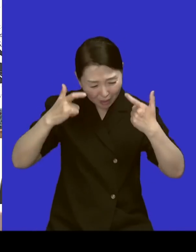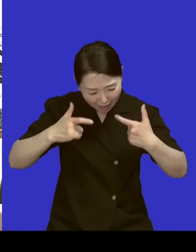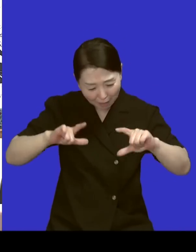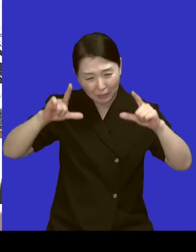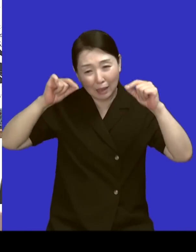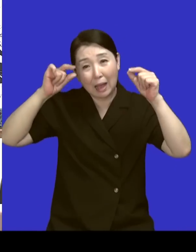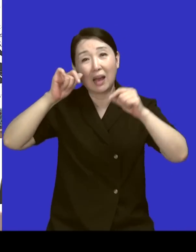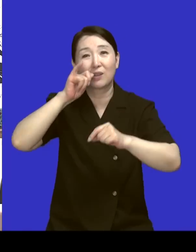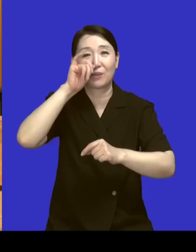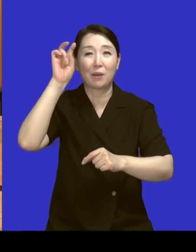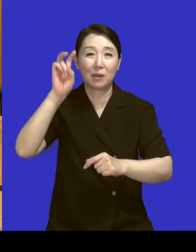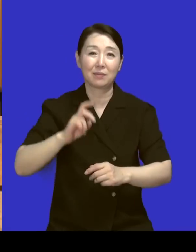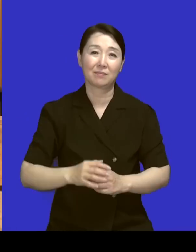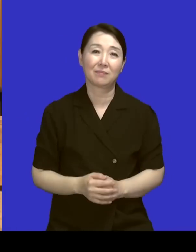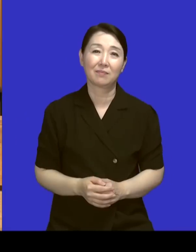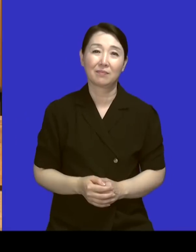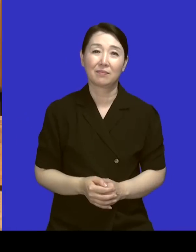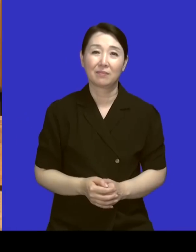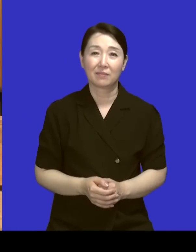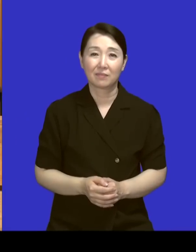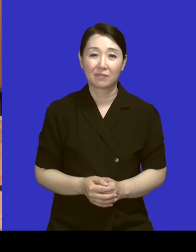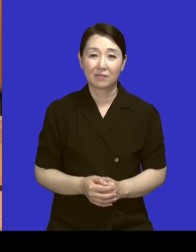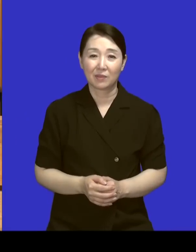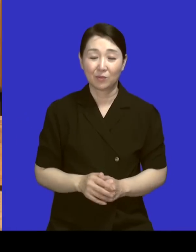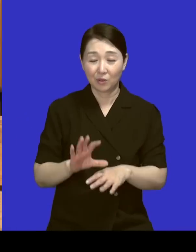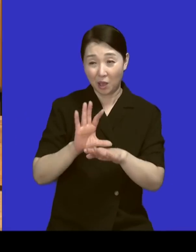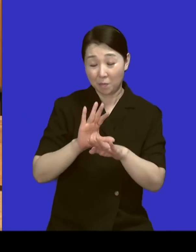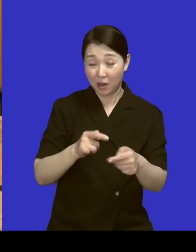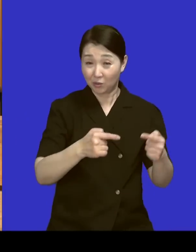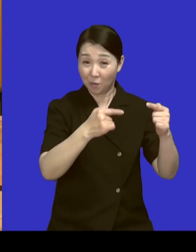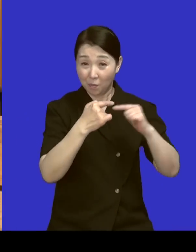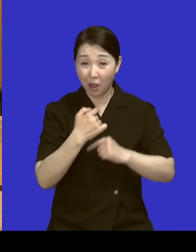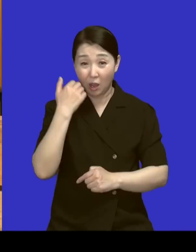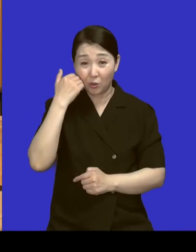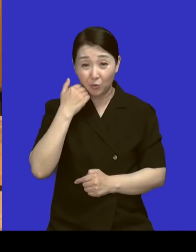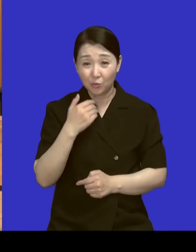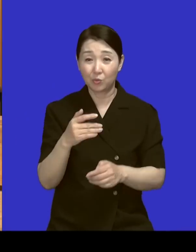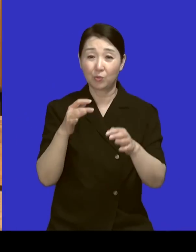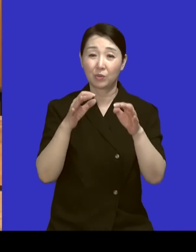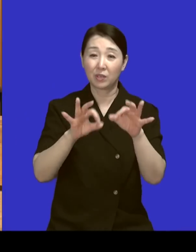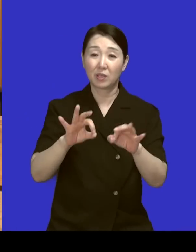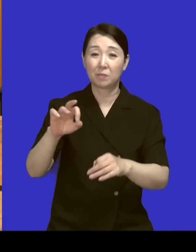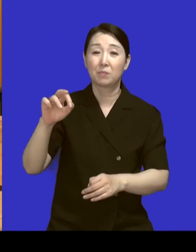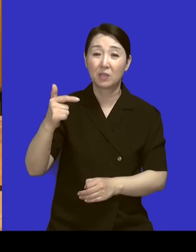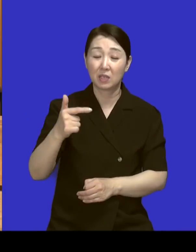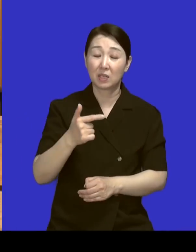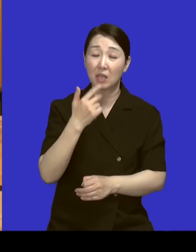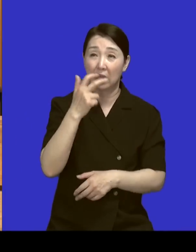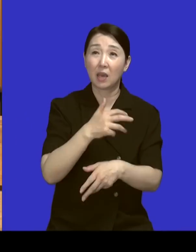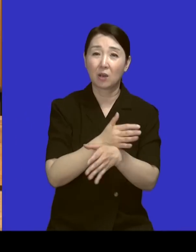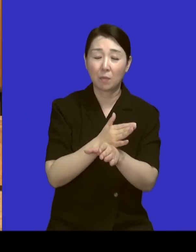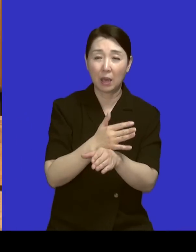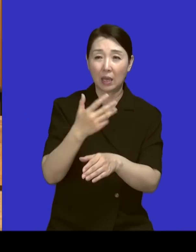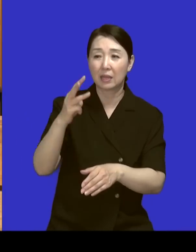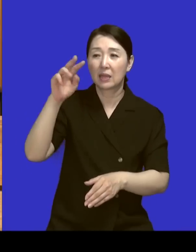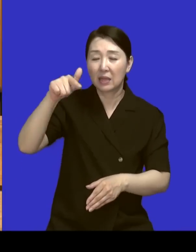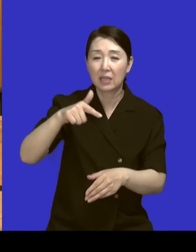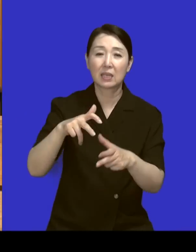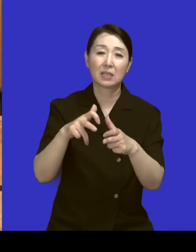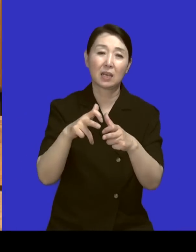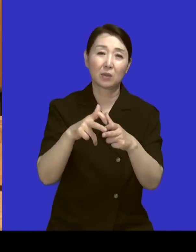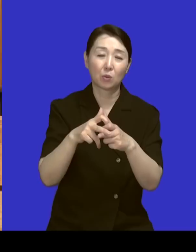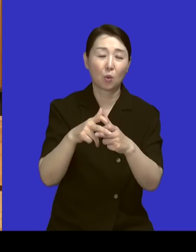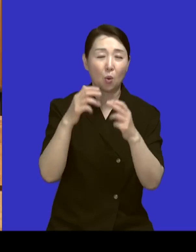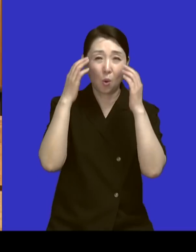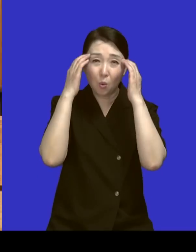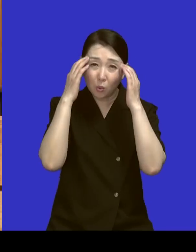거예요. 결국은 우리 방송에 출연했던 김진이라는 개그맨이 틱장애로 고생을 하였는데 수많은 약을